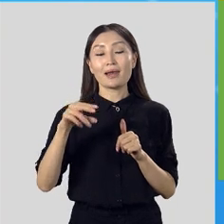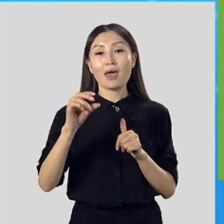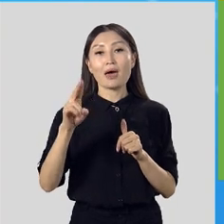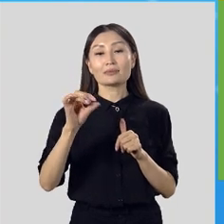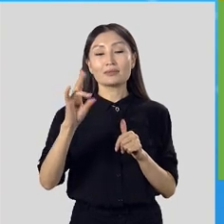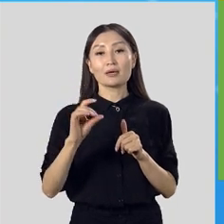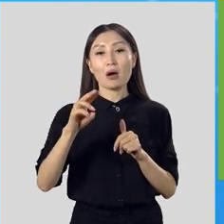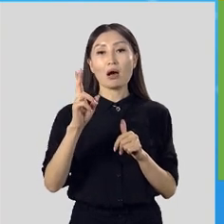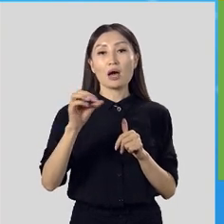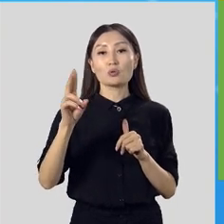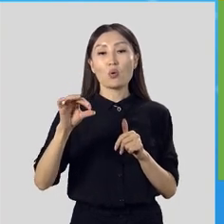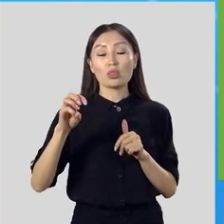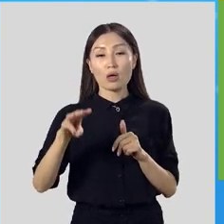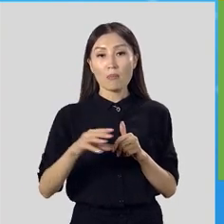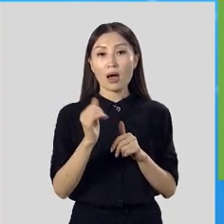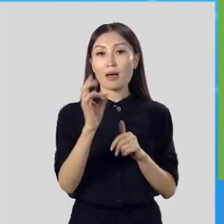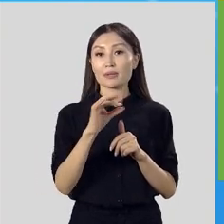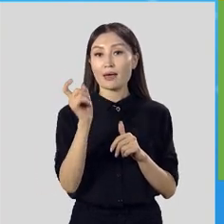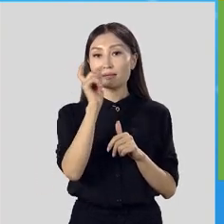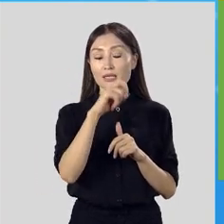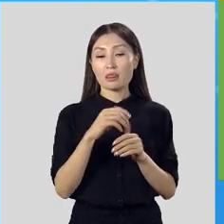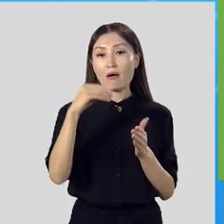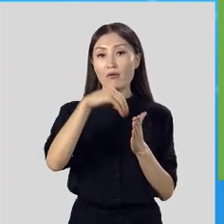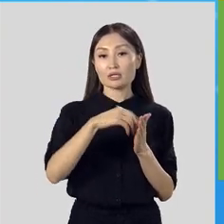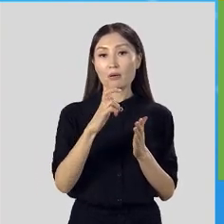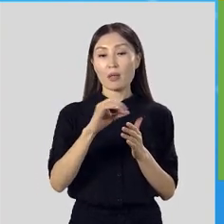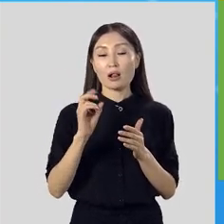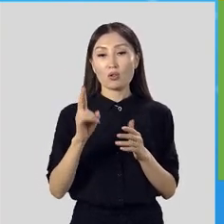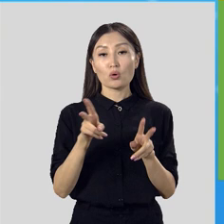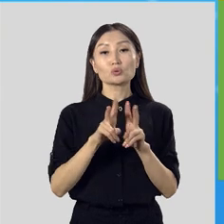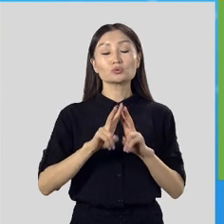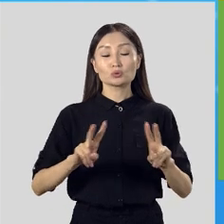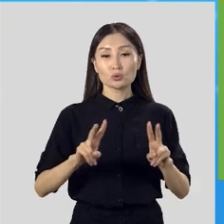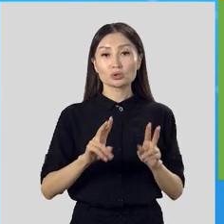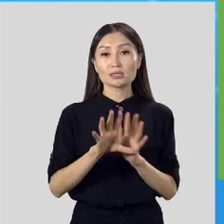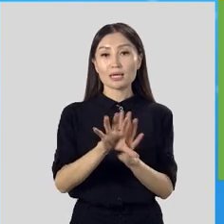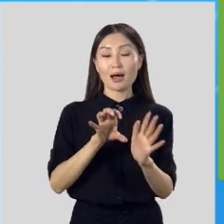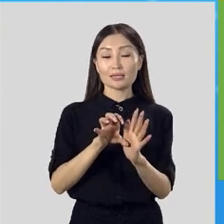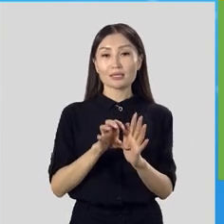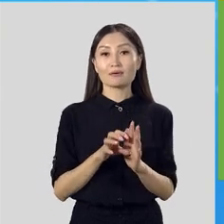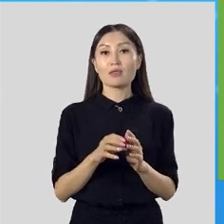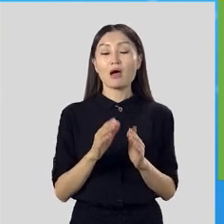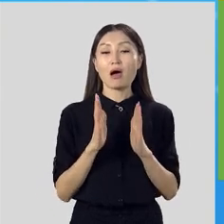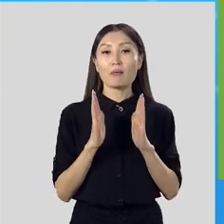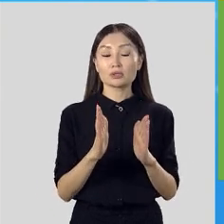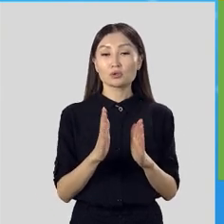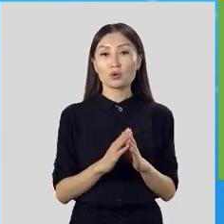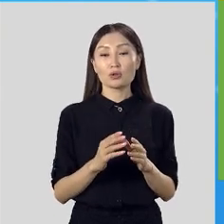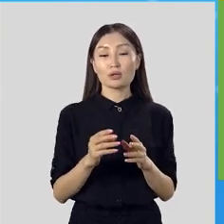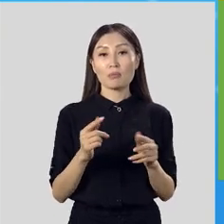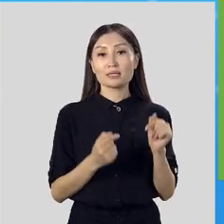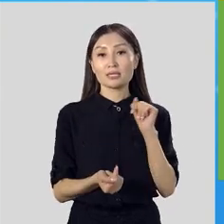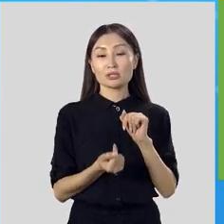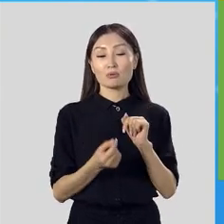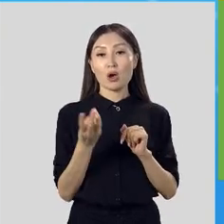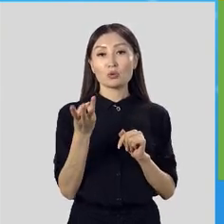кодоном. Аминокислота, входящая в белок, тоже закодирована определенным сочетанием